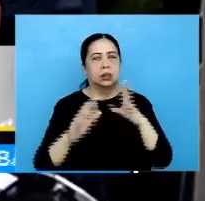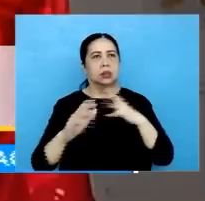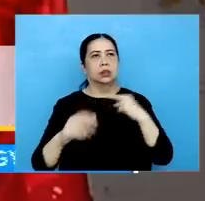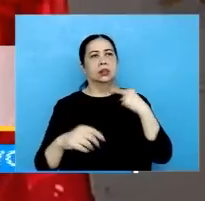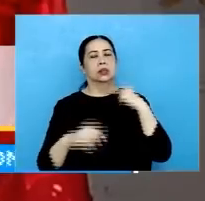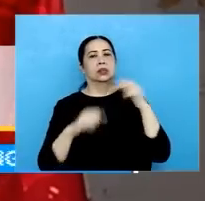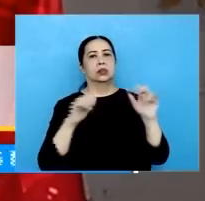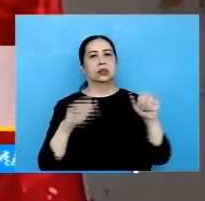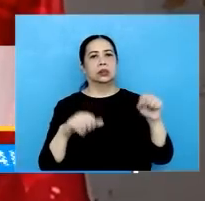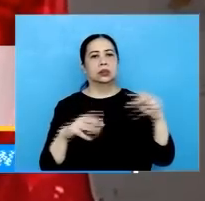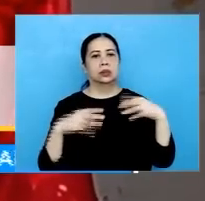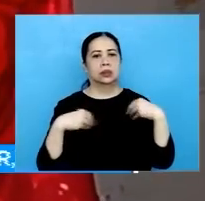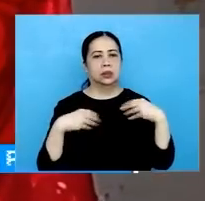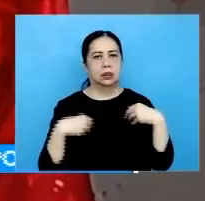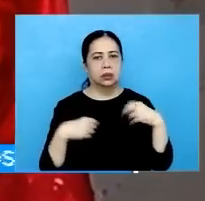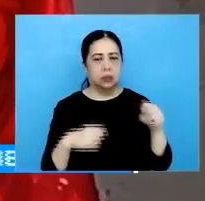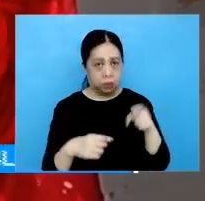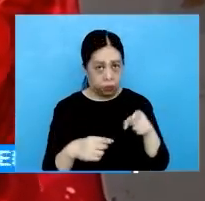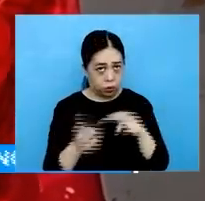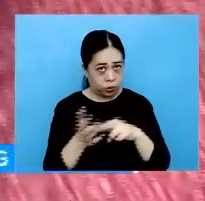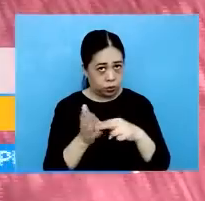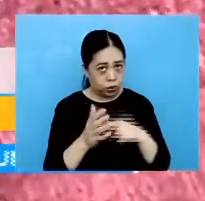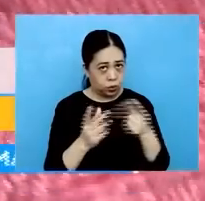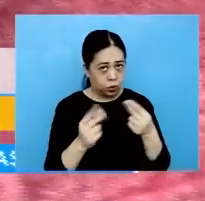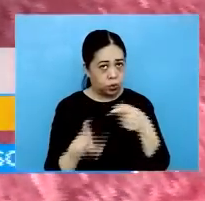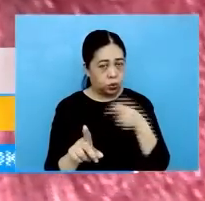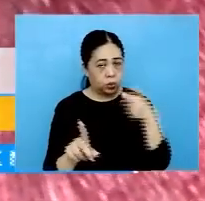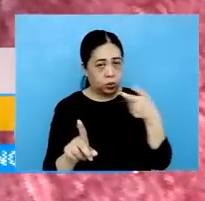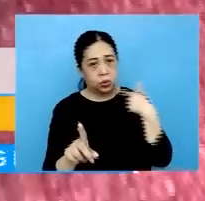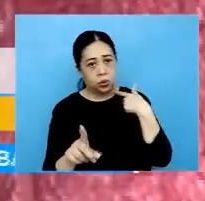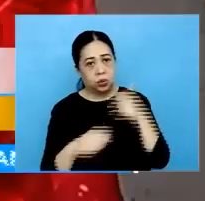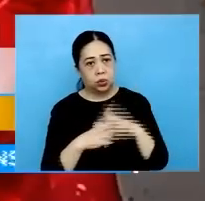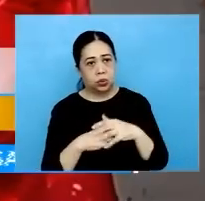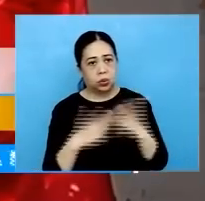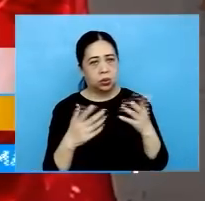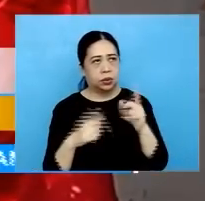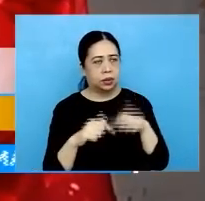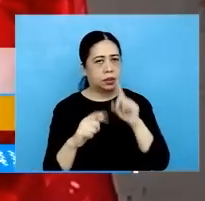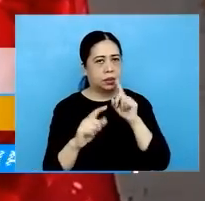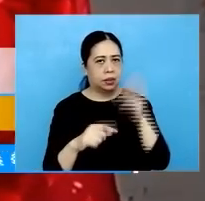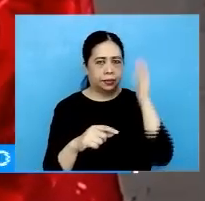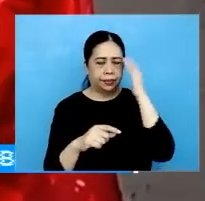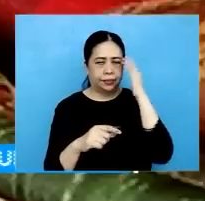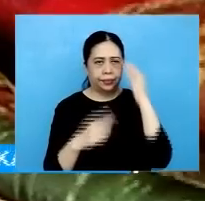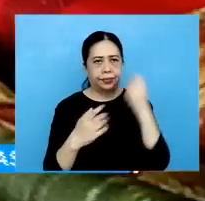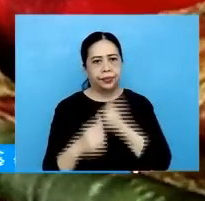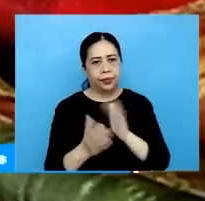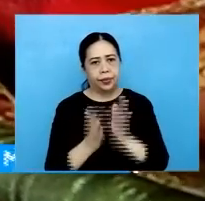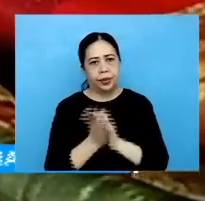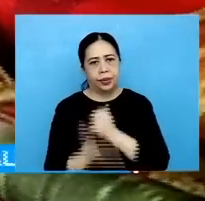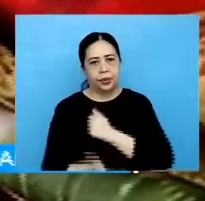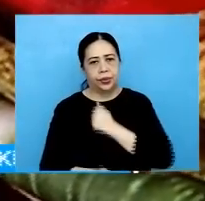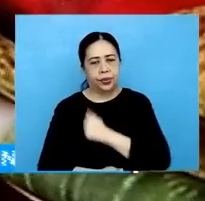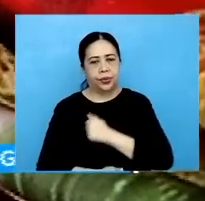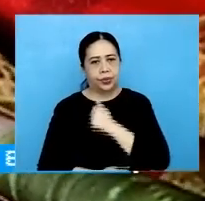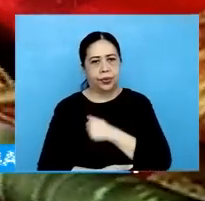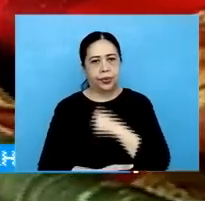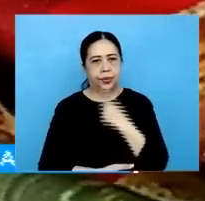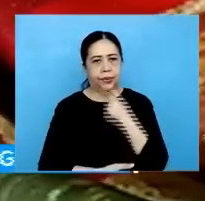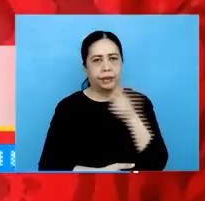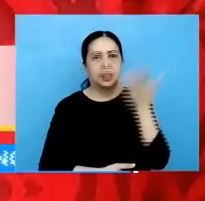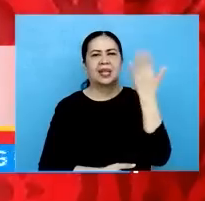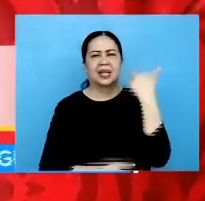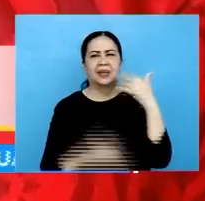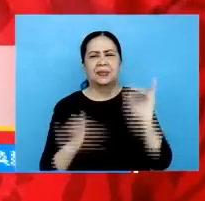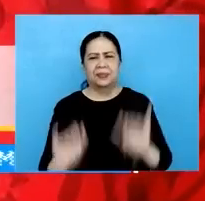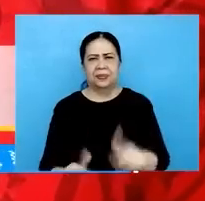up. Aminado kayo na ginawa niyo? Opo. Wala na po. Masabi, humingi nilang po ng tawad. Napag-alamang dati nang